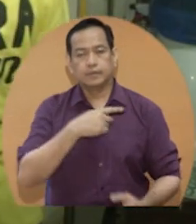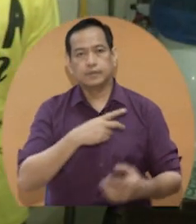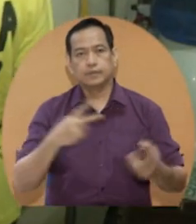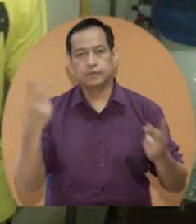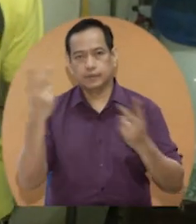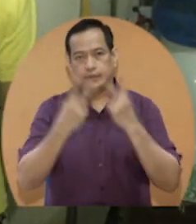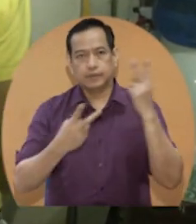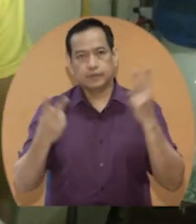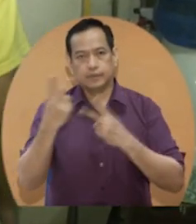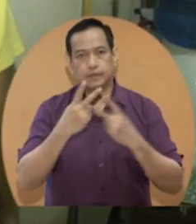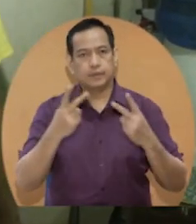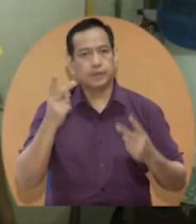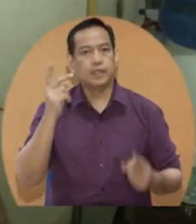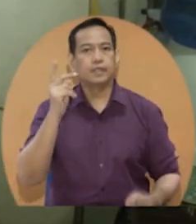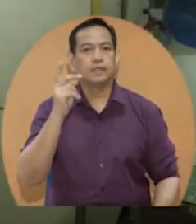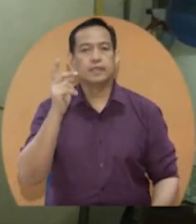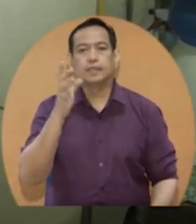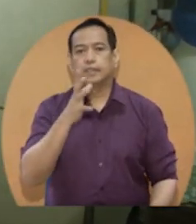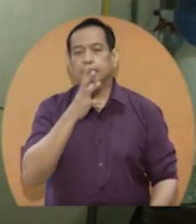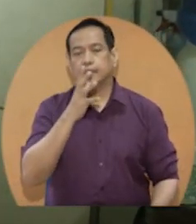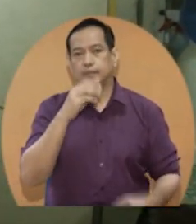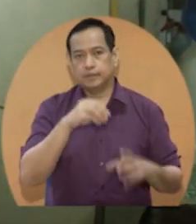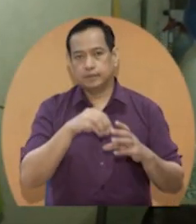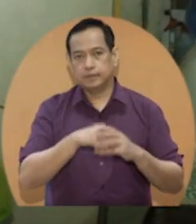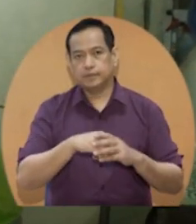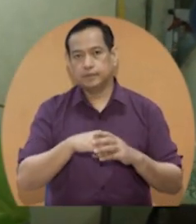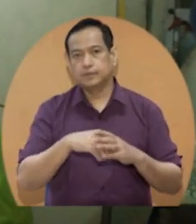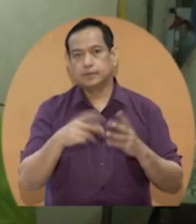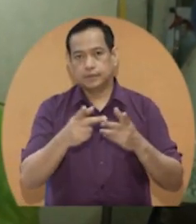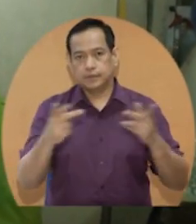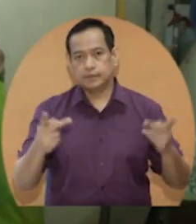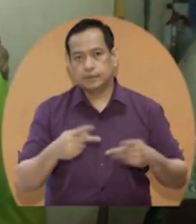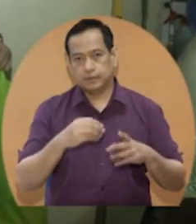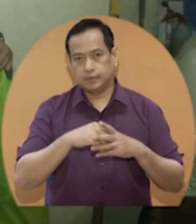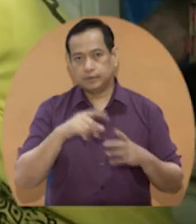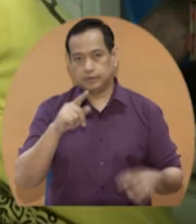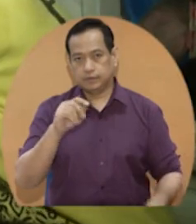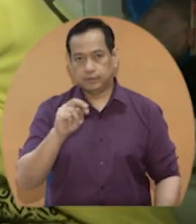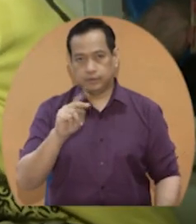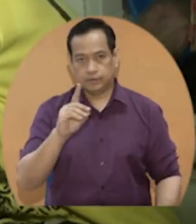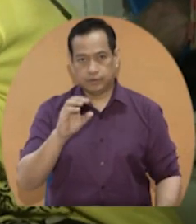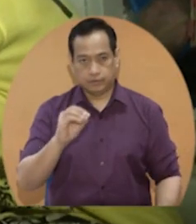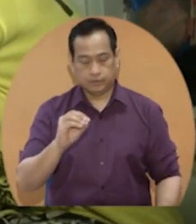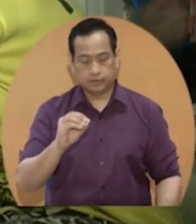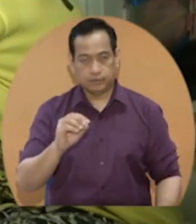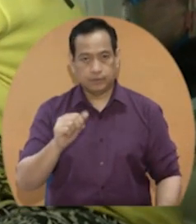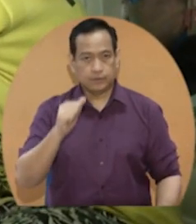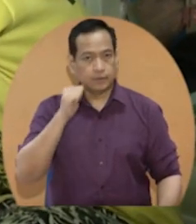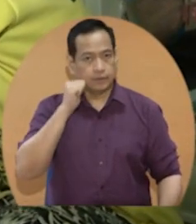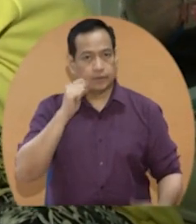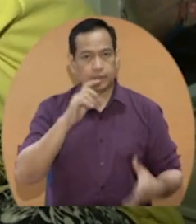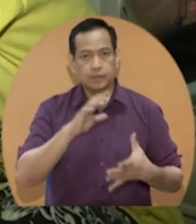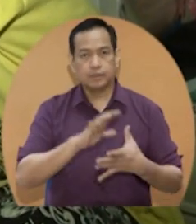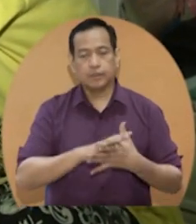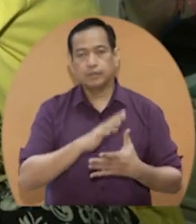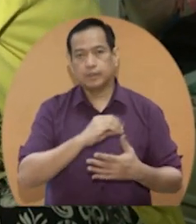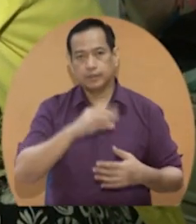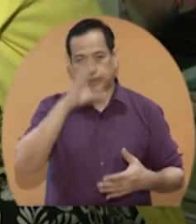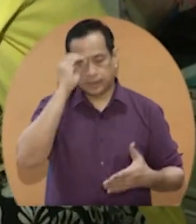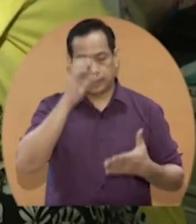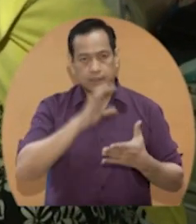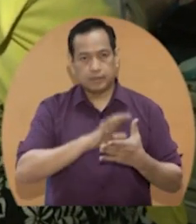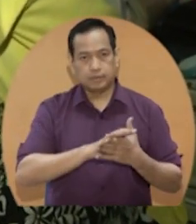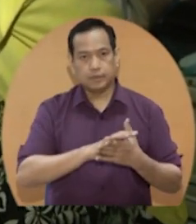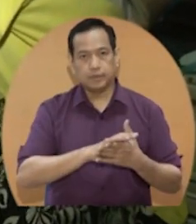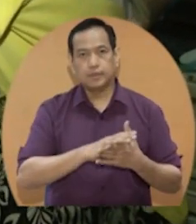Binisita namin si Cristaline Puras sa kanyang inuupahang bahay sa Tondo, Maynila. Siya ay isang housewife at ang kanyang asawang si